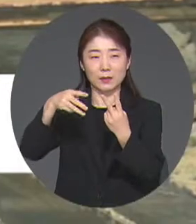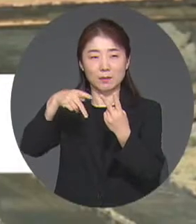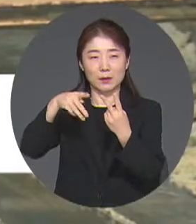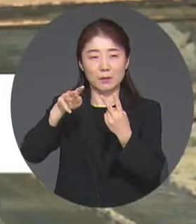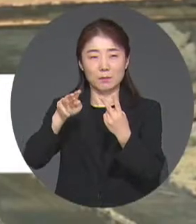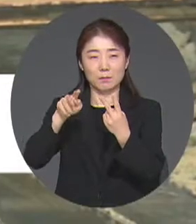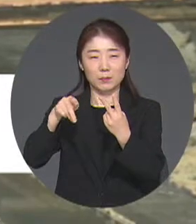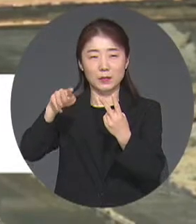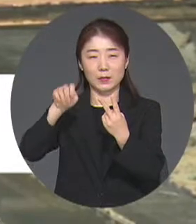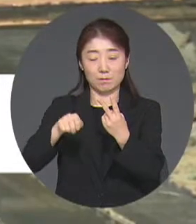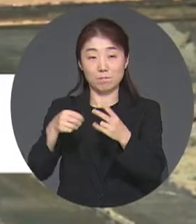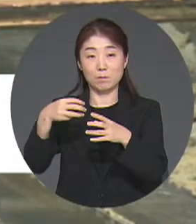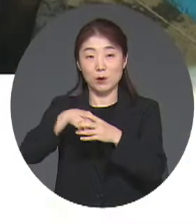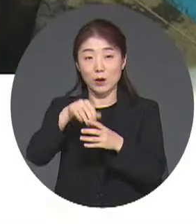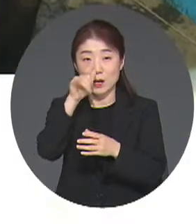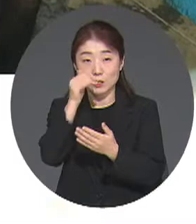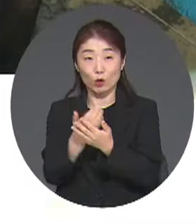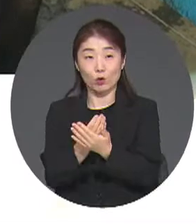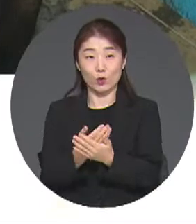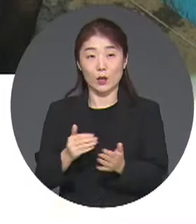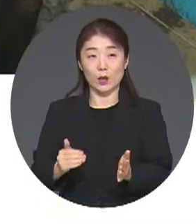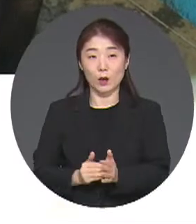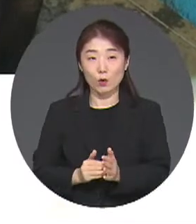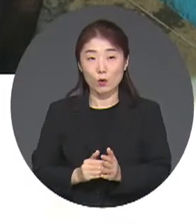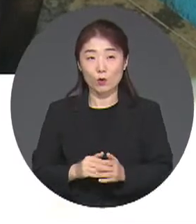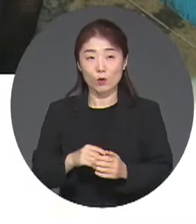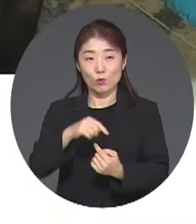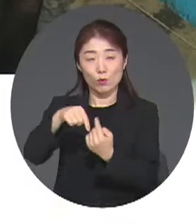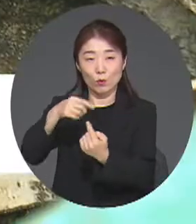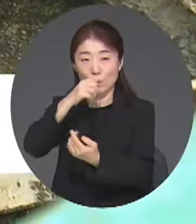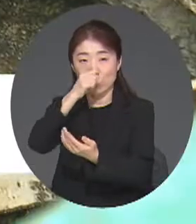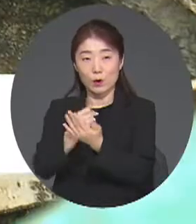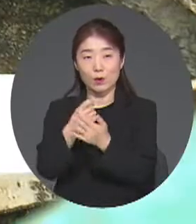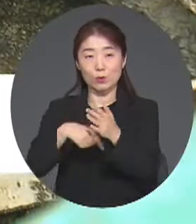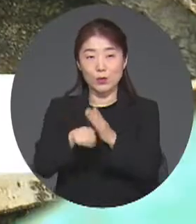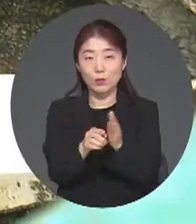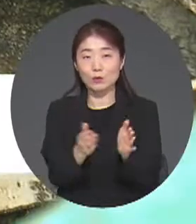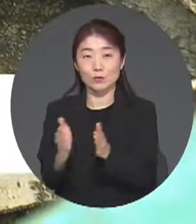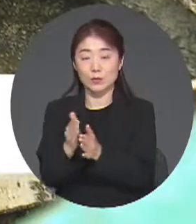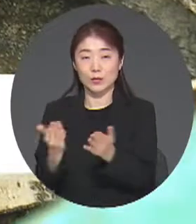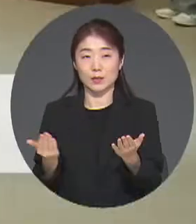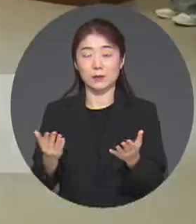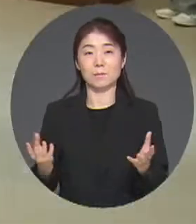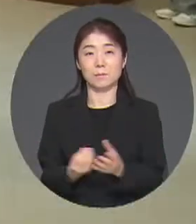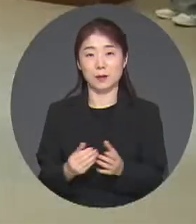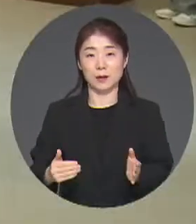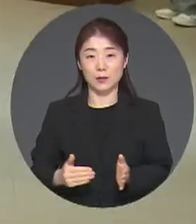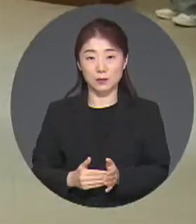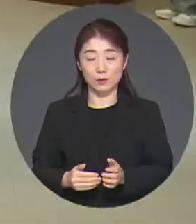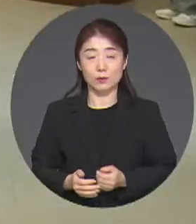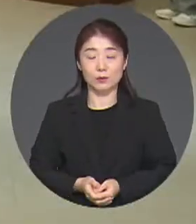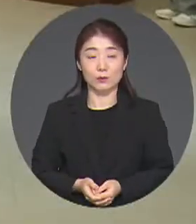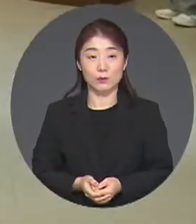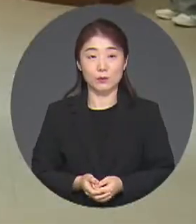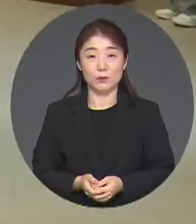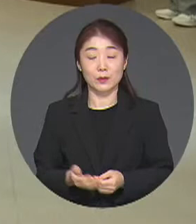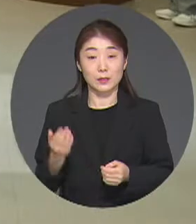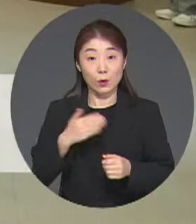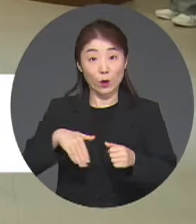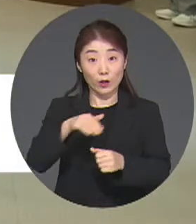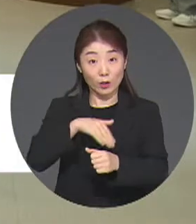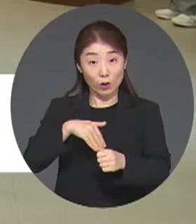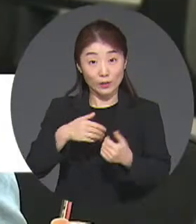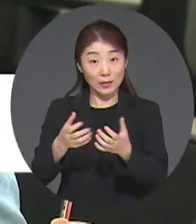정상 운전을 이제 하기 위해서 이제 준비하는 일을 오늘 완료했습니다. 하지만